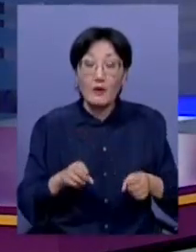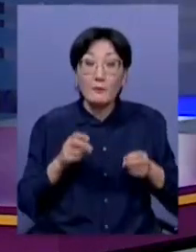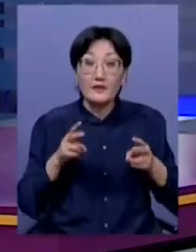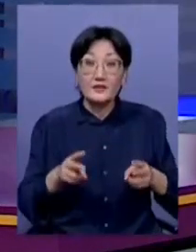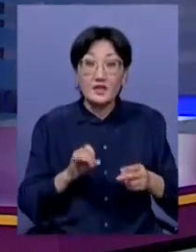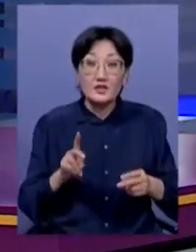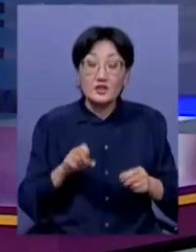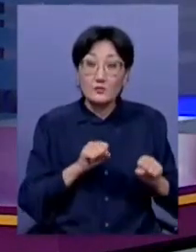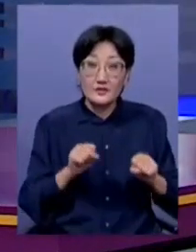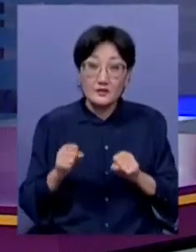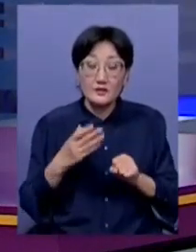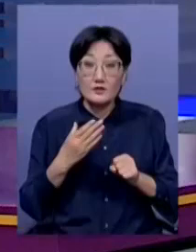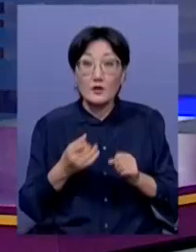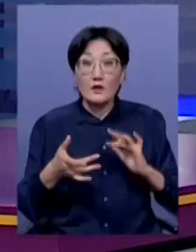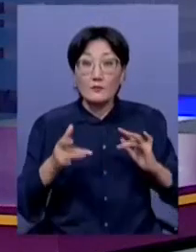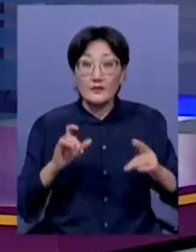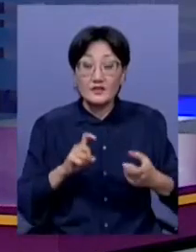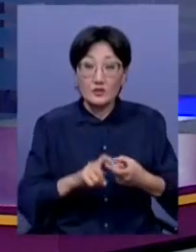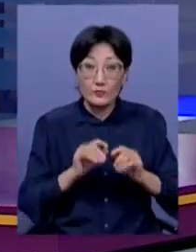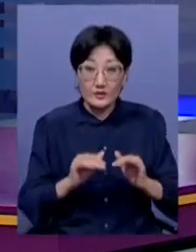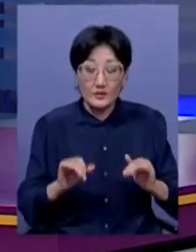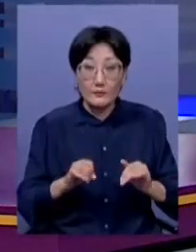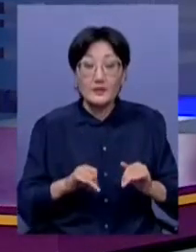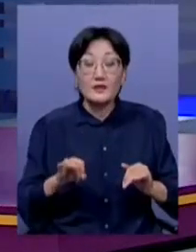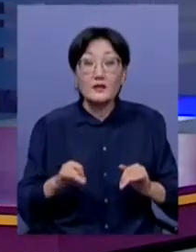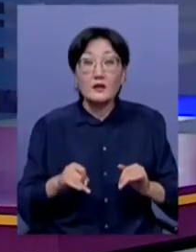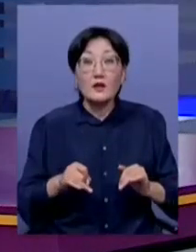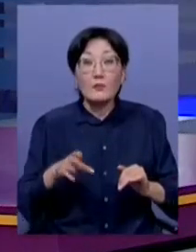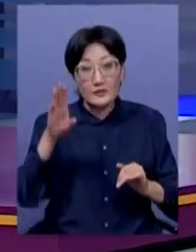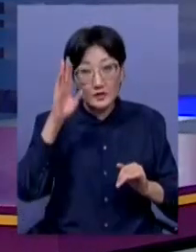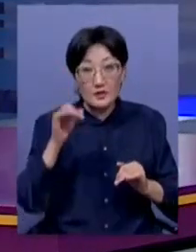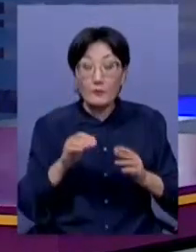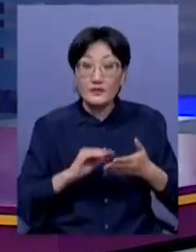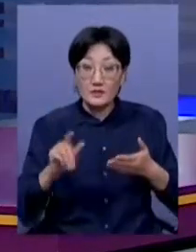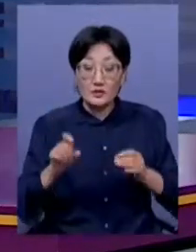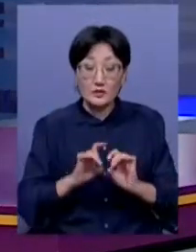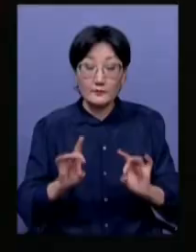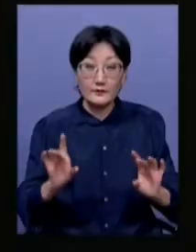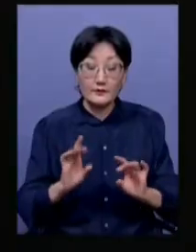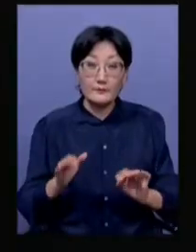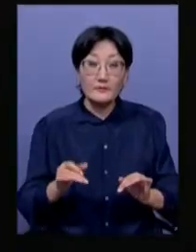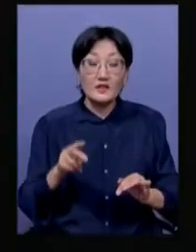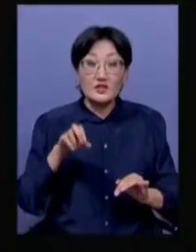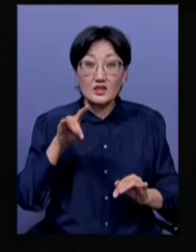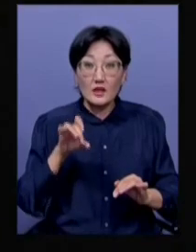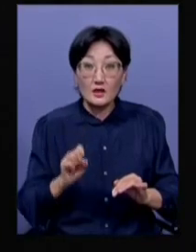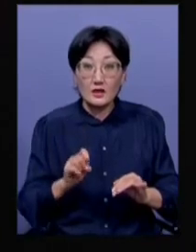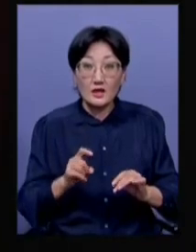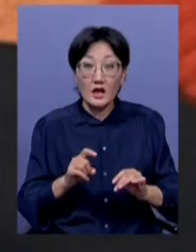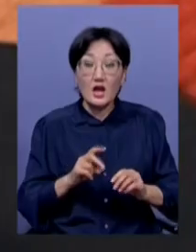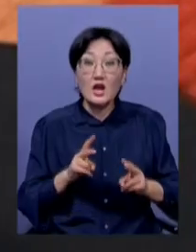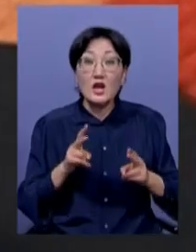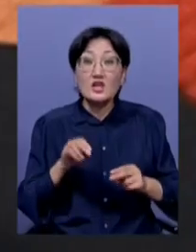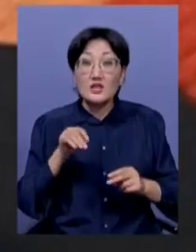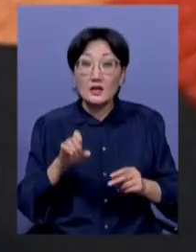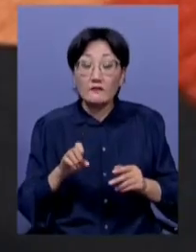опасен и как защититься от интернет-травли детям и подросткам, в материале Татьяны Ким. Динара – жертва кибербуллинга.